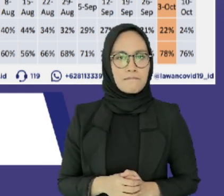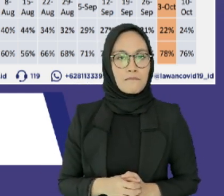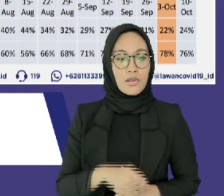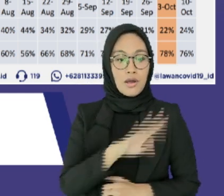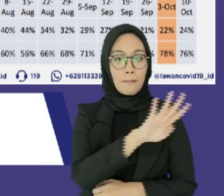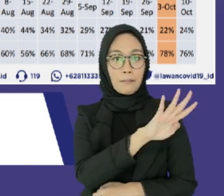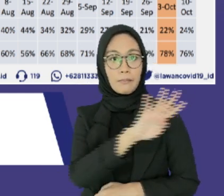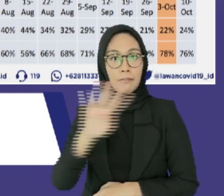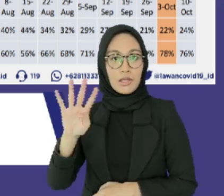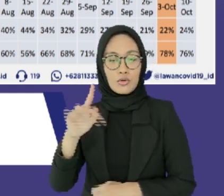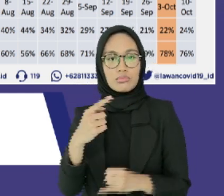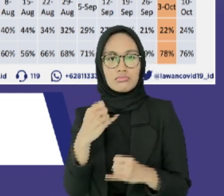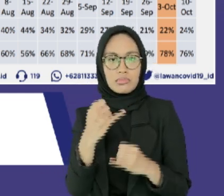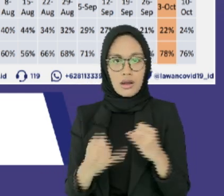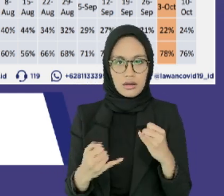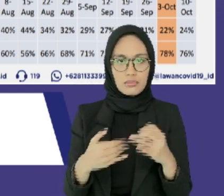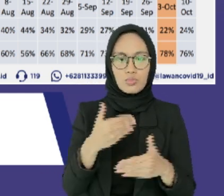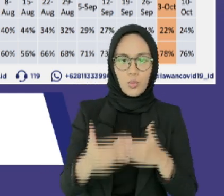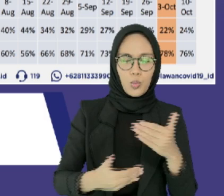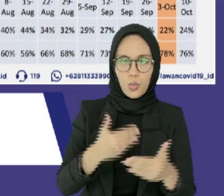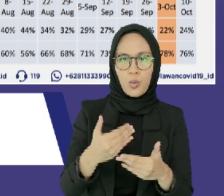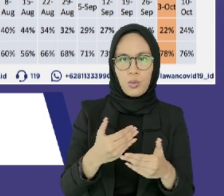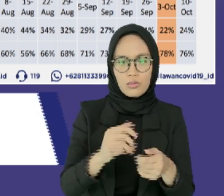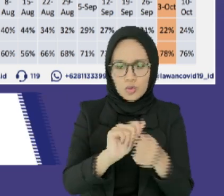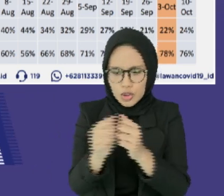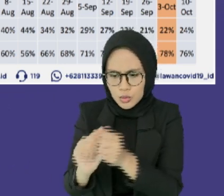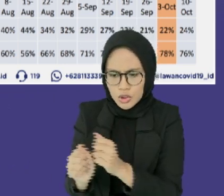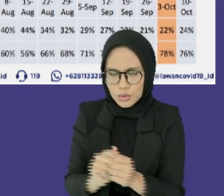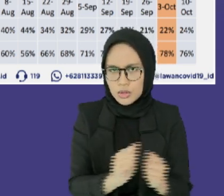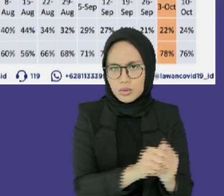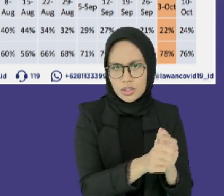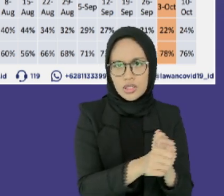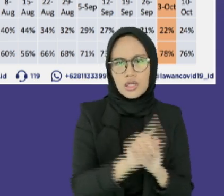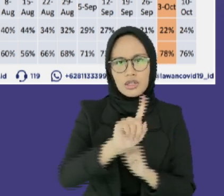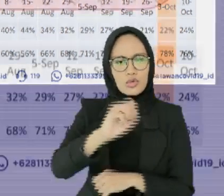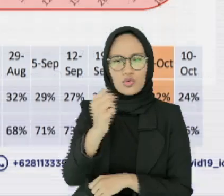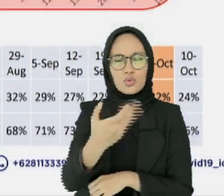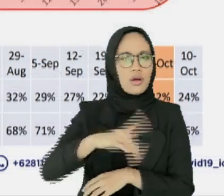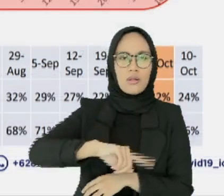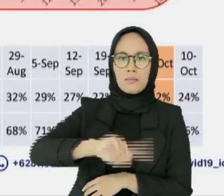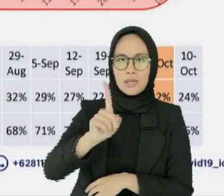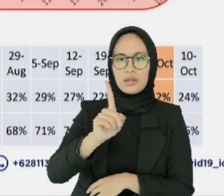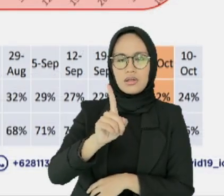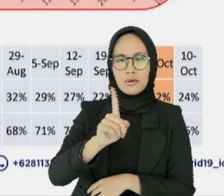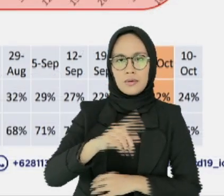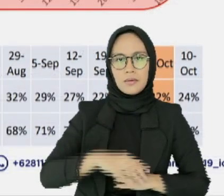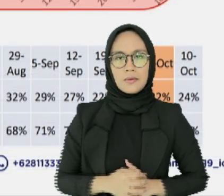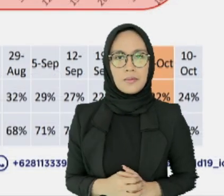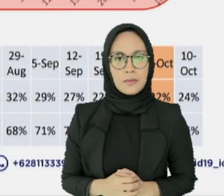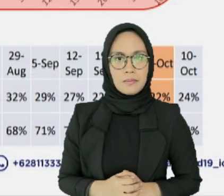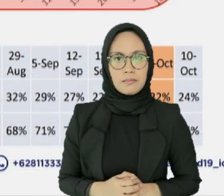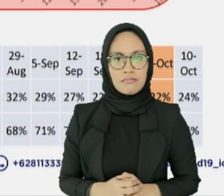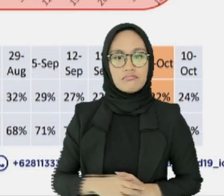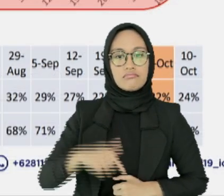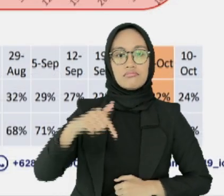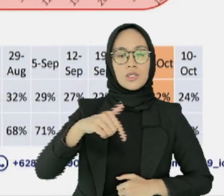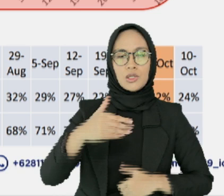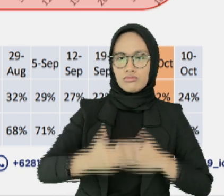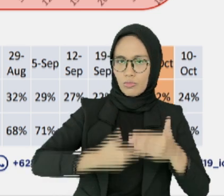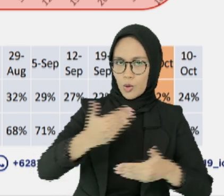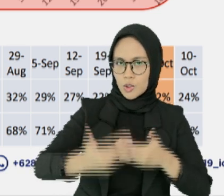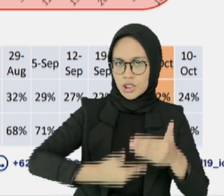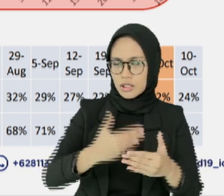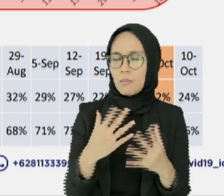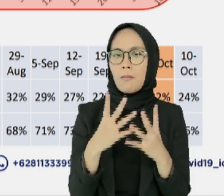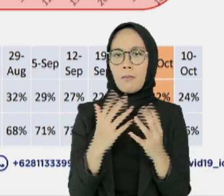1233792 berturut-turut jumlah orang yang diperiksa berada di atas angka satu juta per minggu Hai tentunya ini adalah perkembangan